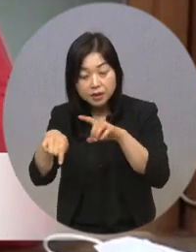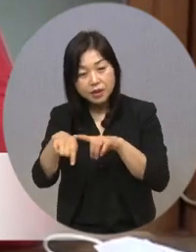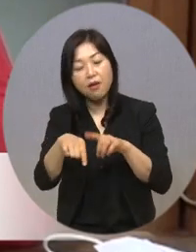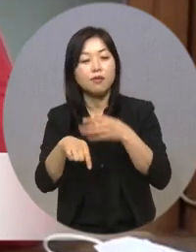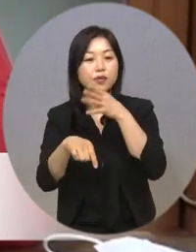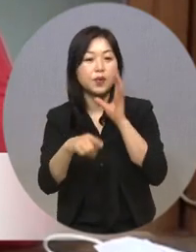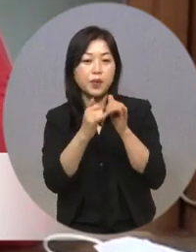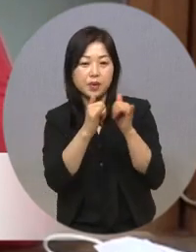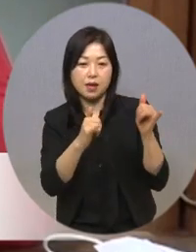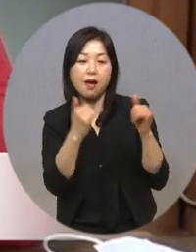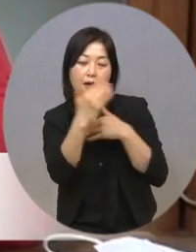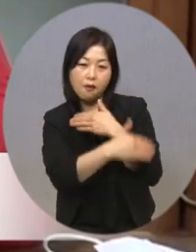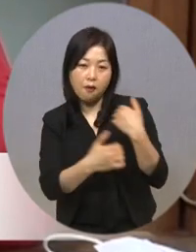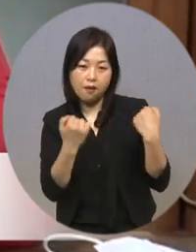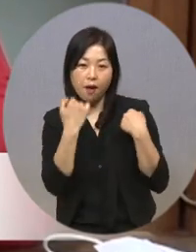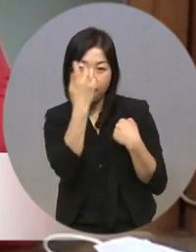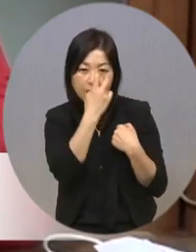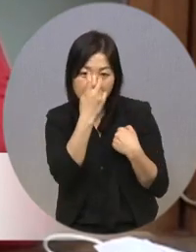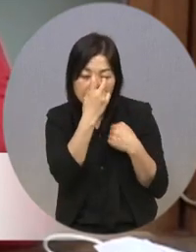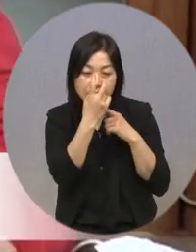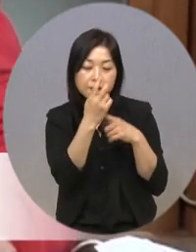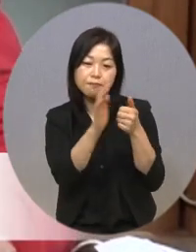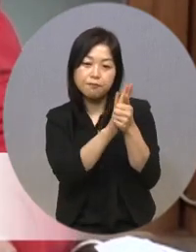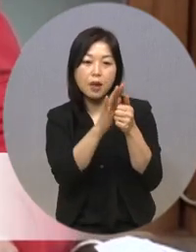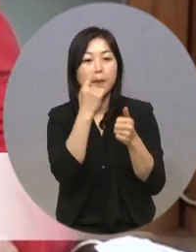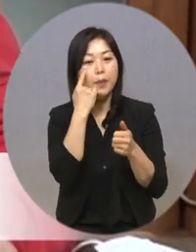한 건강관리 요양을 해보자.